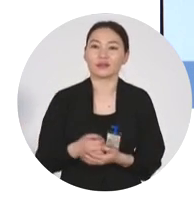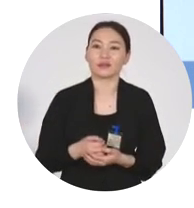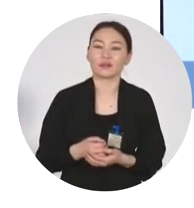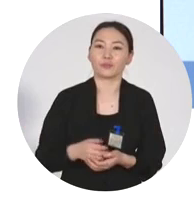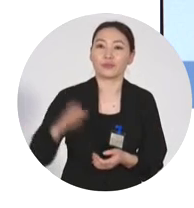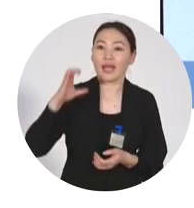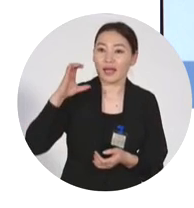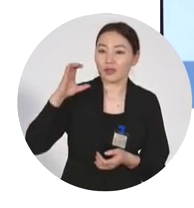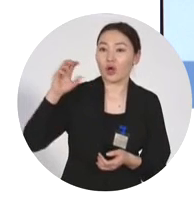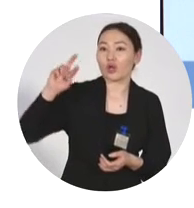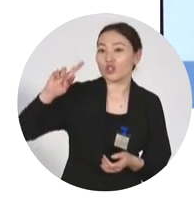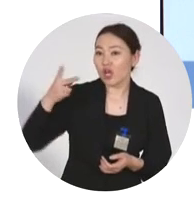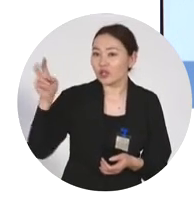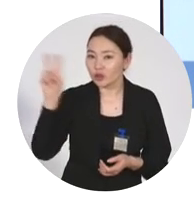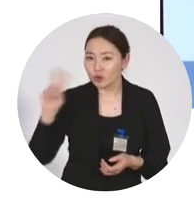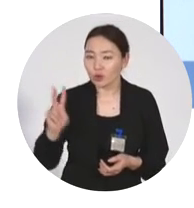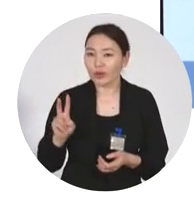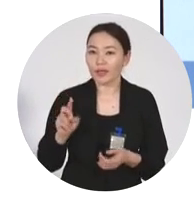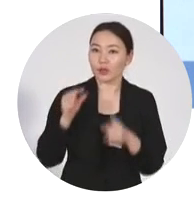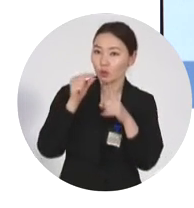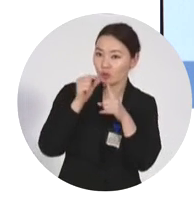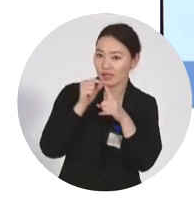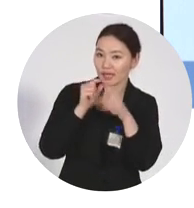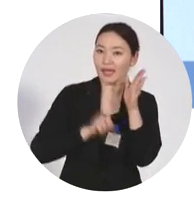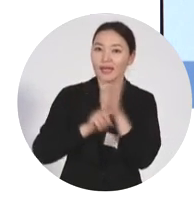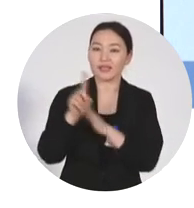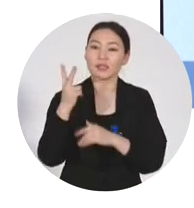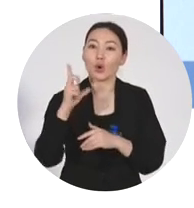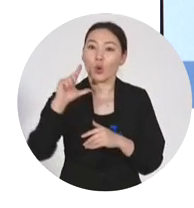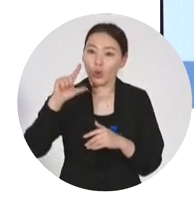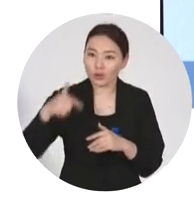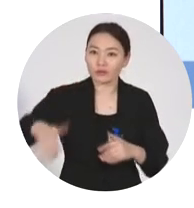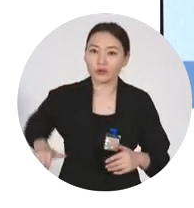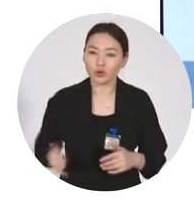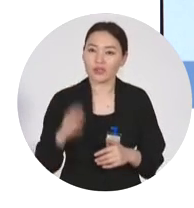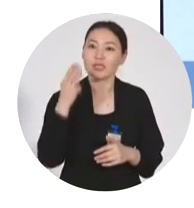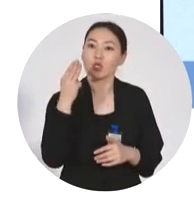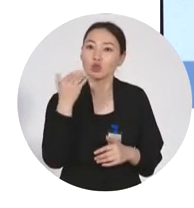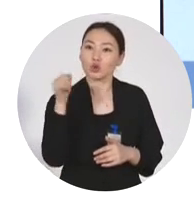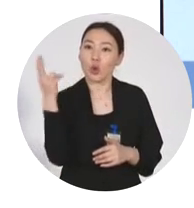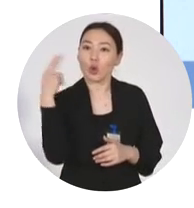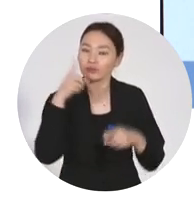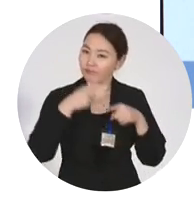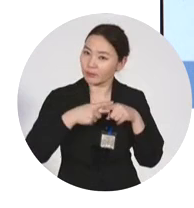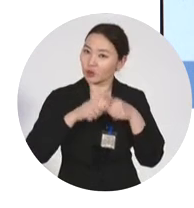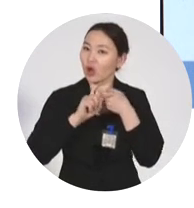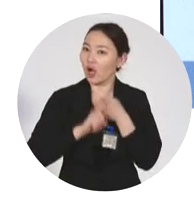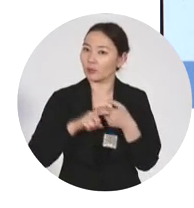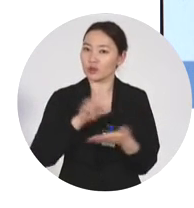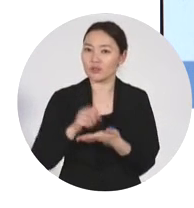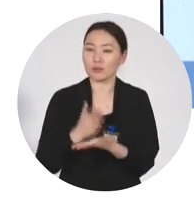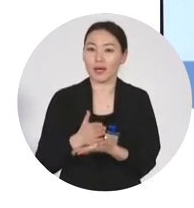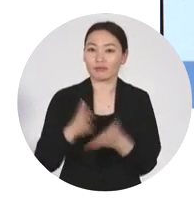гэхээр сүгэй нөхцөл бол нөгөө ис хувилгагч үсгээр ихсэн нөхцөл учраас цүмүүл сүгэй гэд шууд